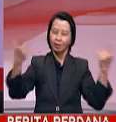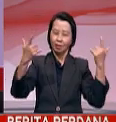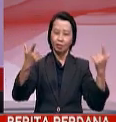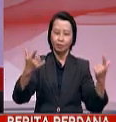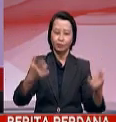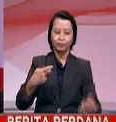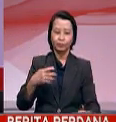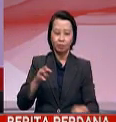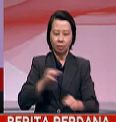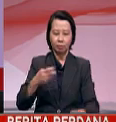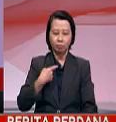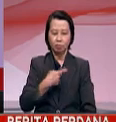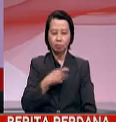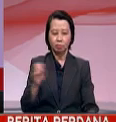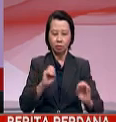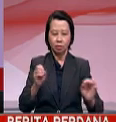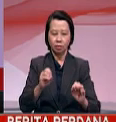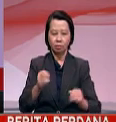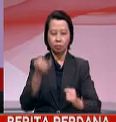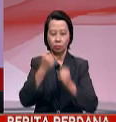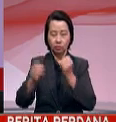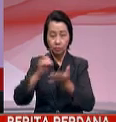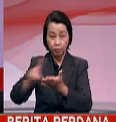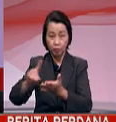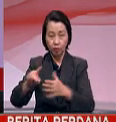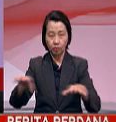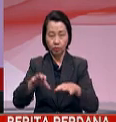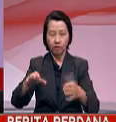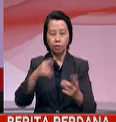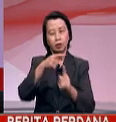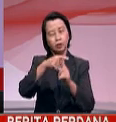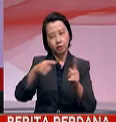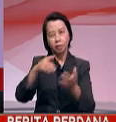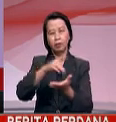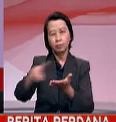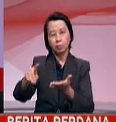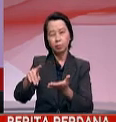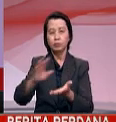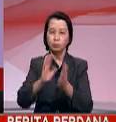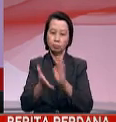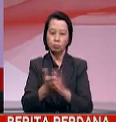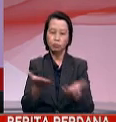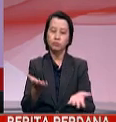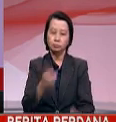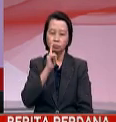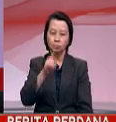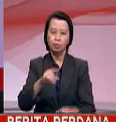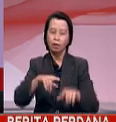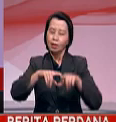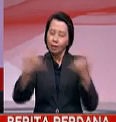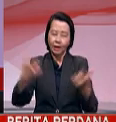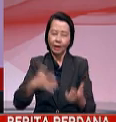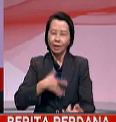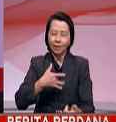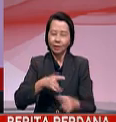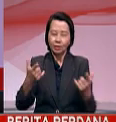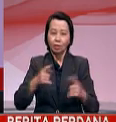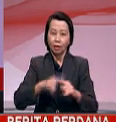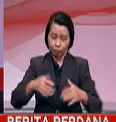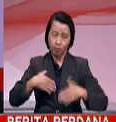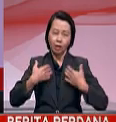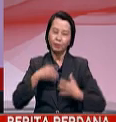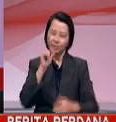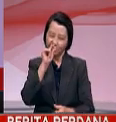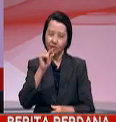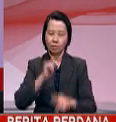Macam kita recording kalau tak di hujung minggu, kita recording di tengah minggu kan. Jadi memang dia lain sikit, tapi seronok-seronok,